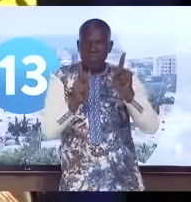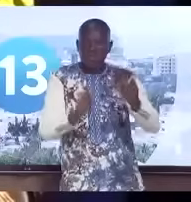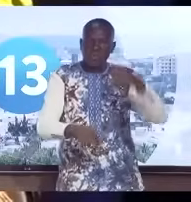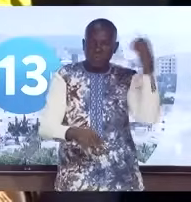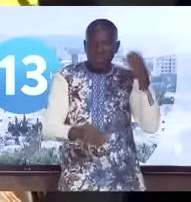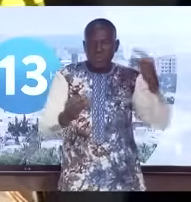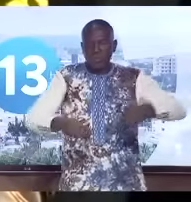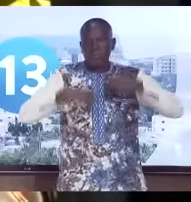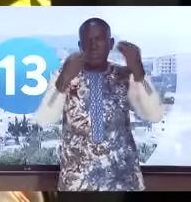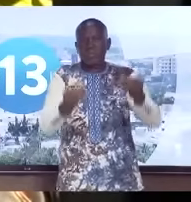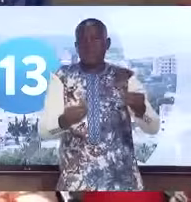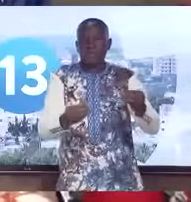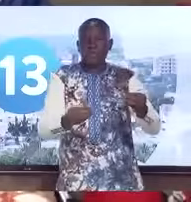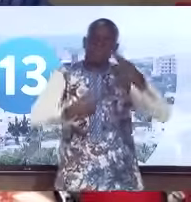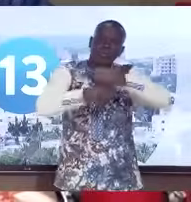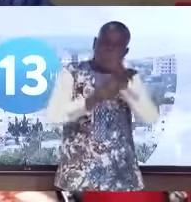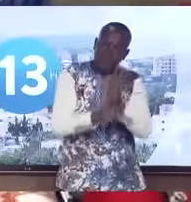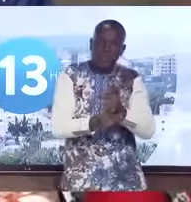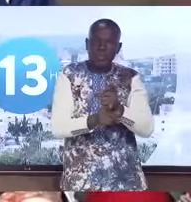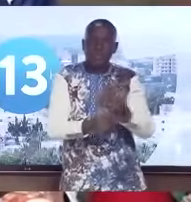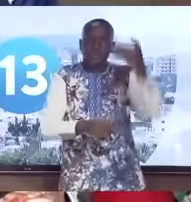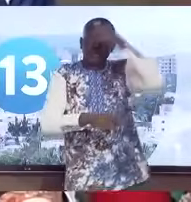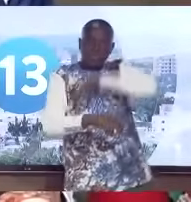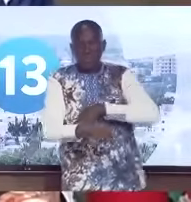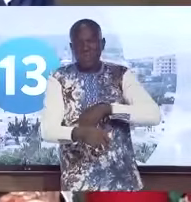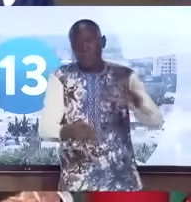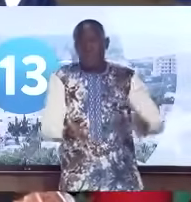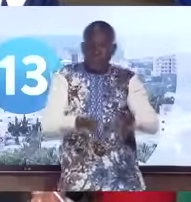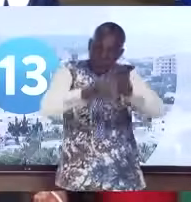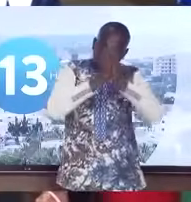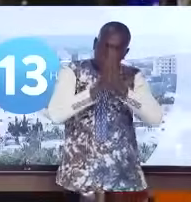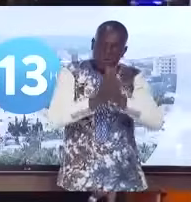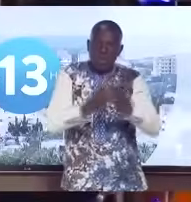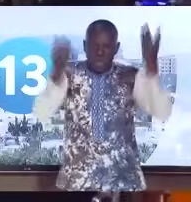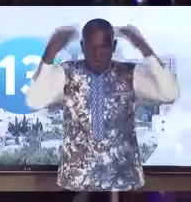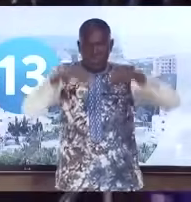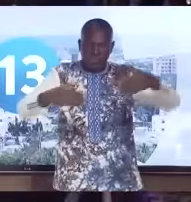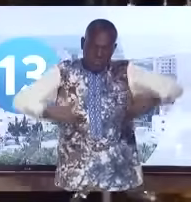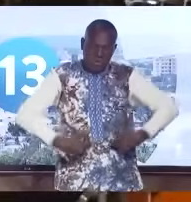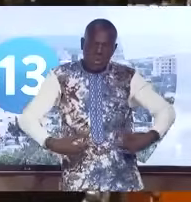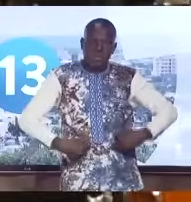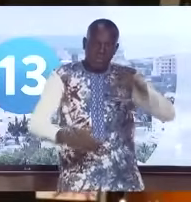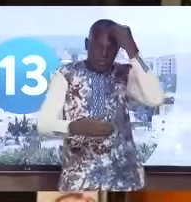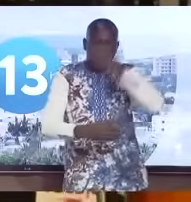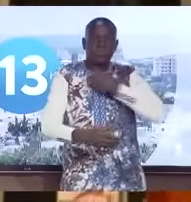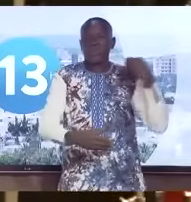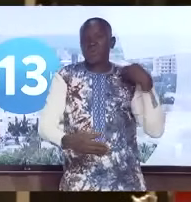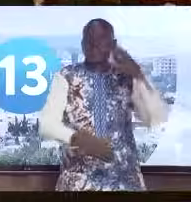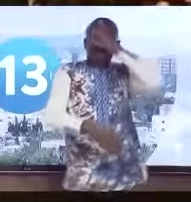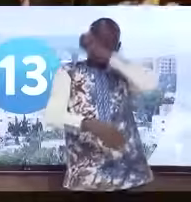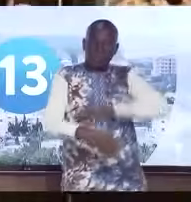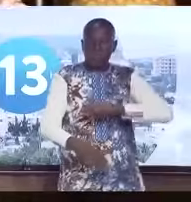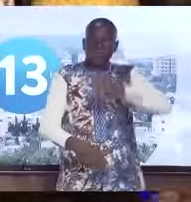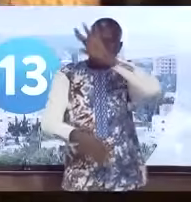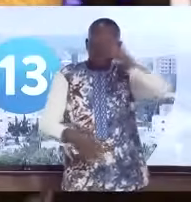donnée de se produire. Profitant de cette occasion, le Conseil national de la jeunesse catholique a distingué 98 jeunes qui